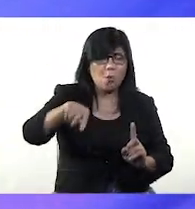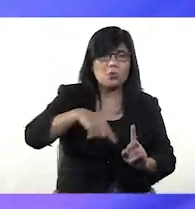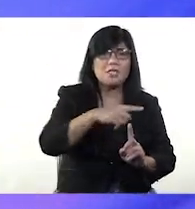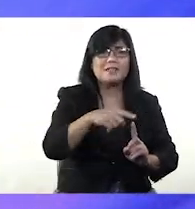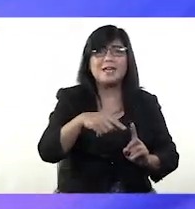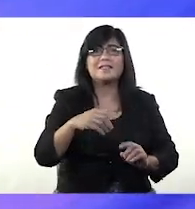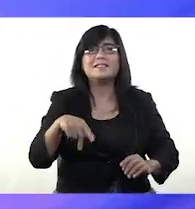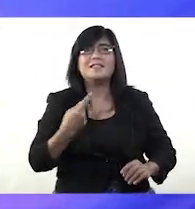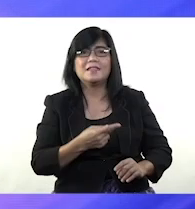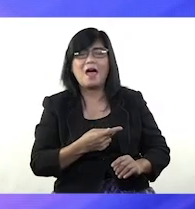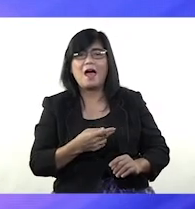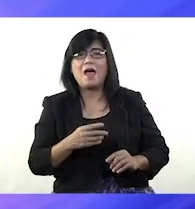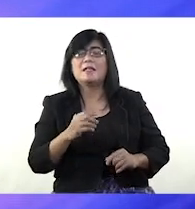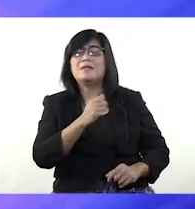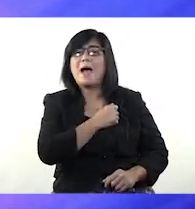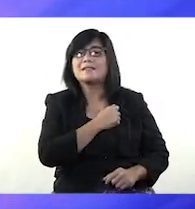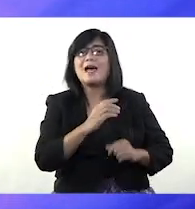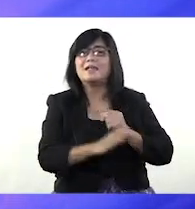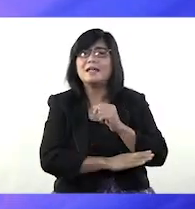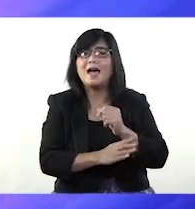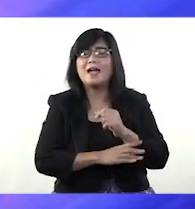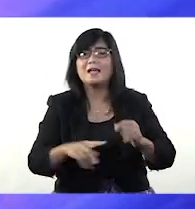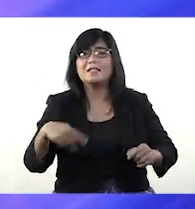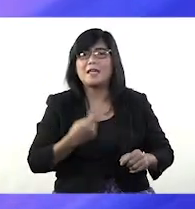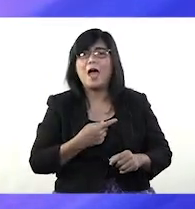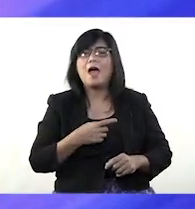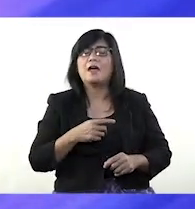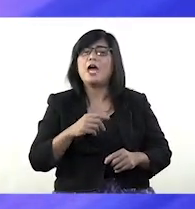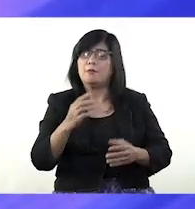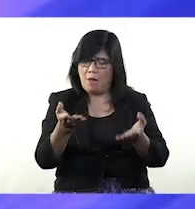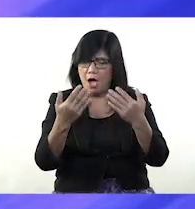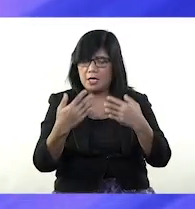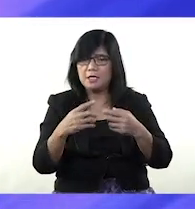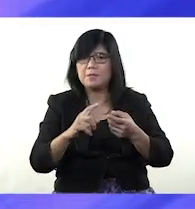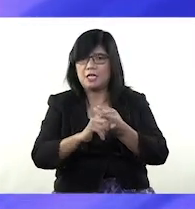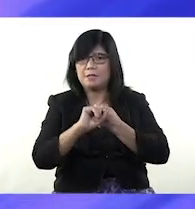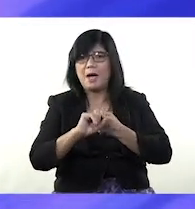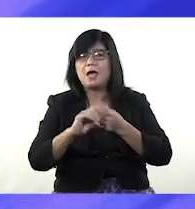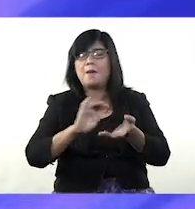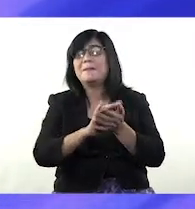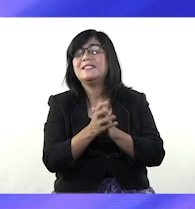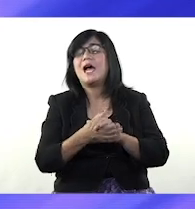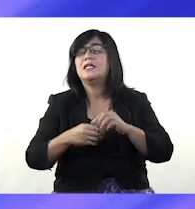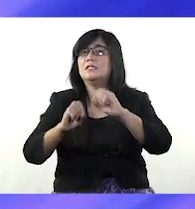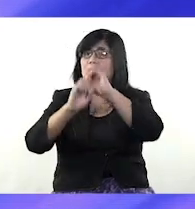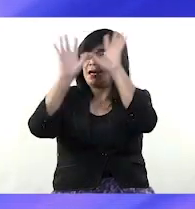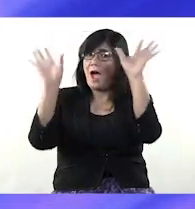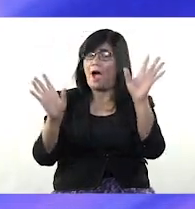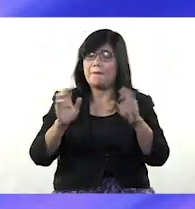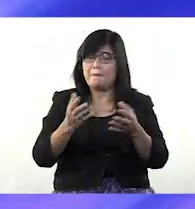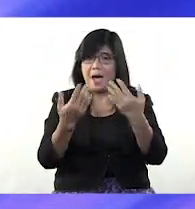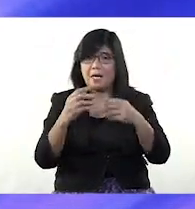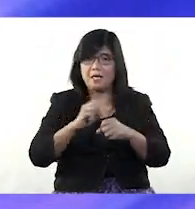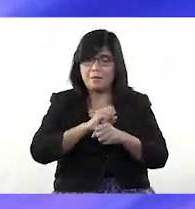dilingkungan kita di pasar negara kita karena itu mari jadi Mitra negara Mari jadi terang di tengah bangsa dan negara Mari berdampak Mari